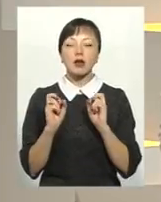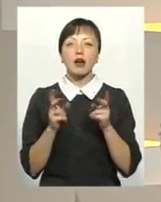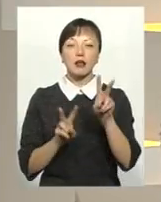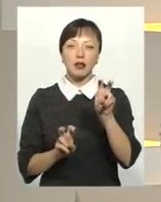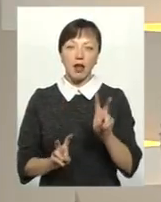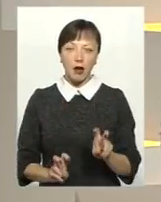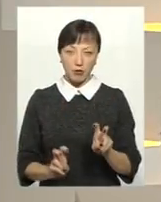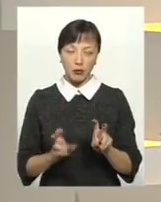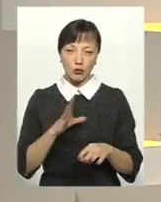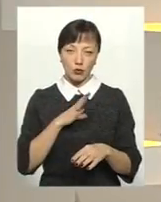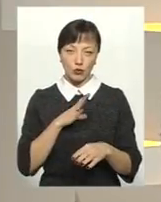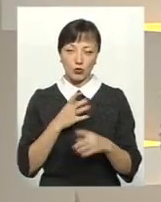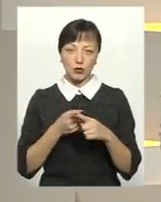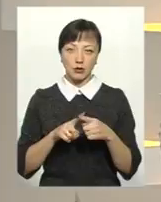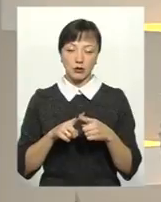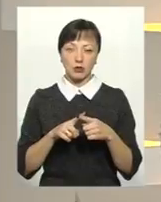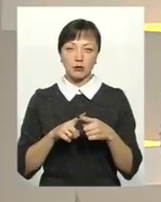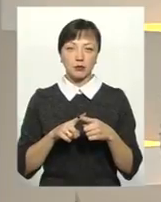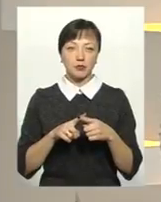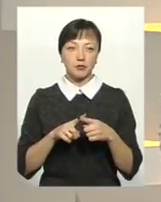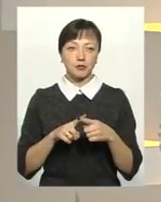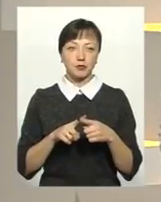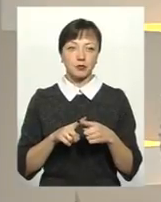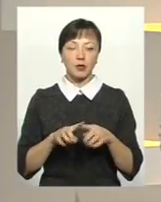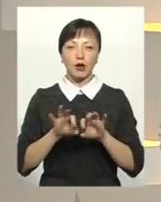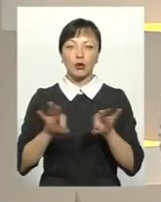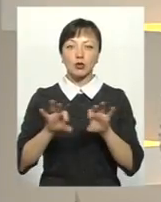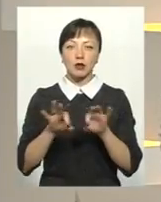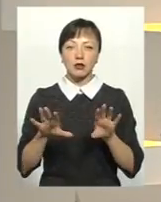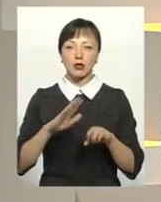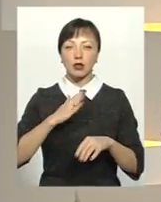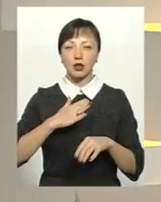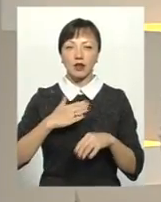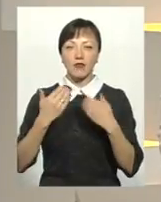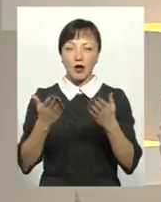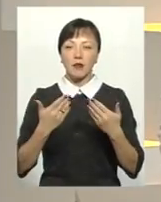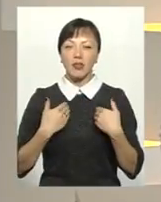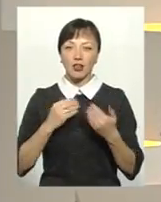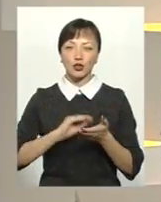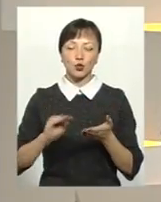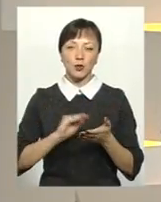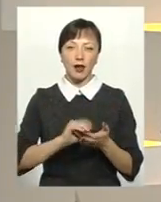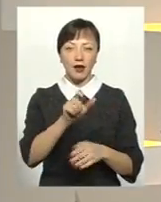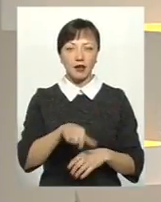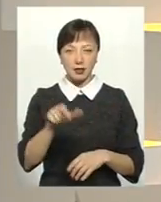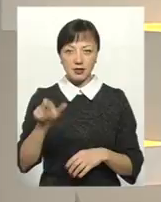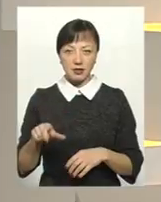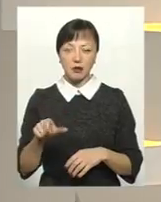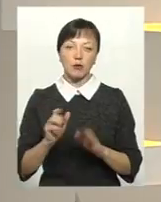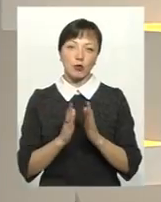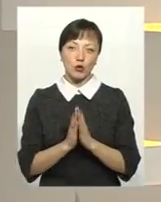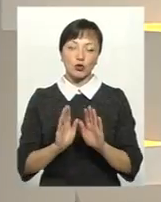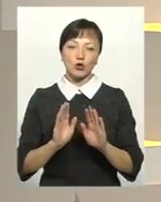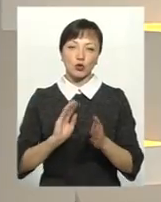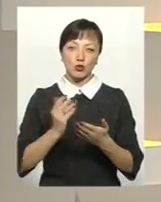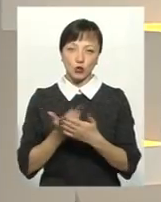теми торкнув цей круглий стіл. Про нього розкажуть вам наші колеги-журналісти. Ось, прошу